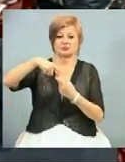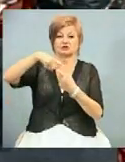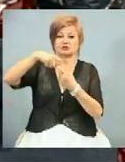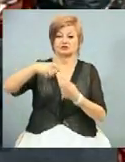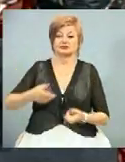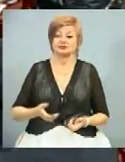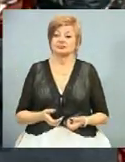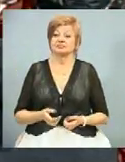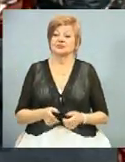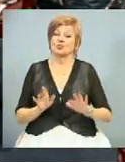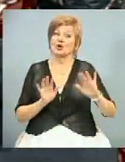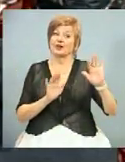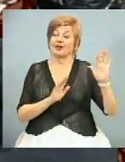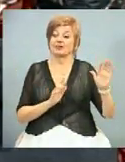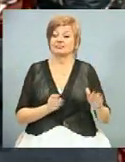здійнялася?